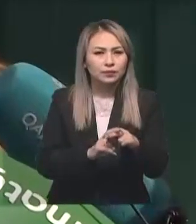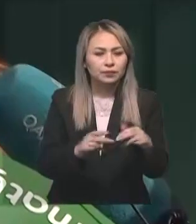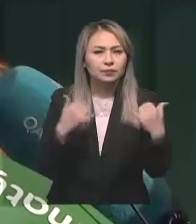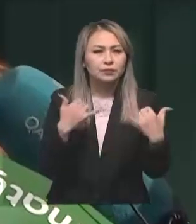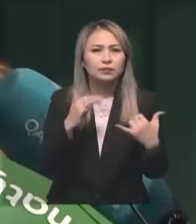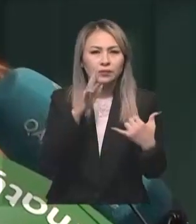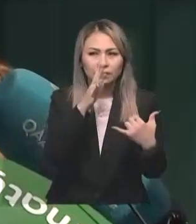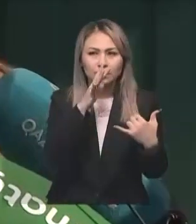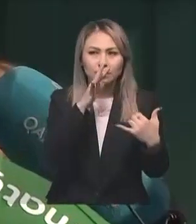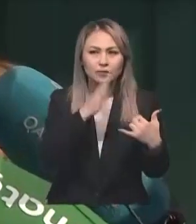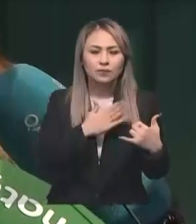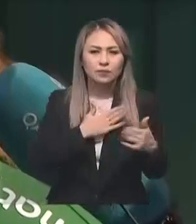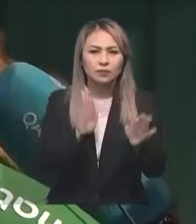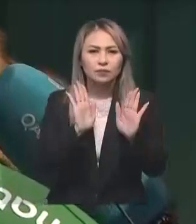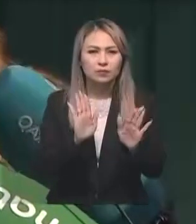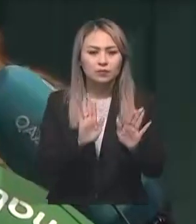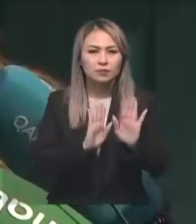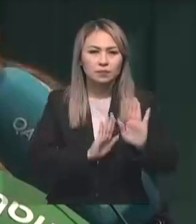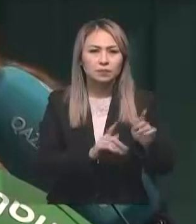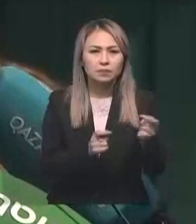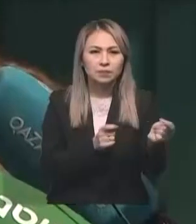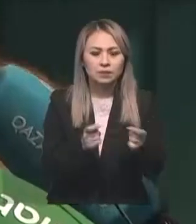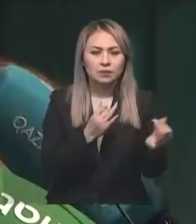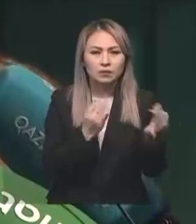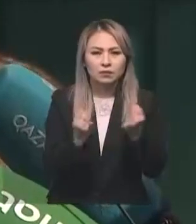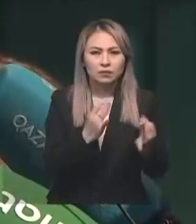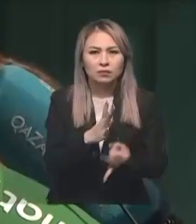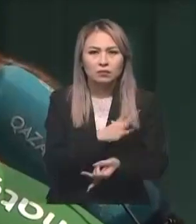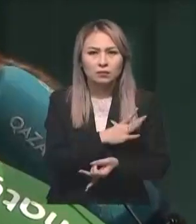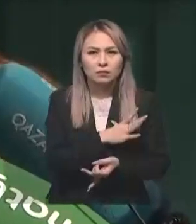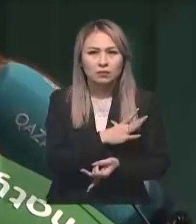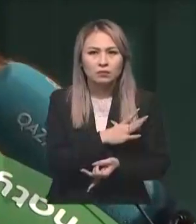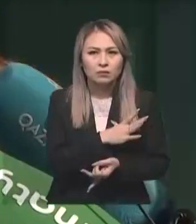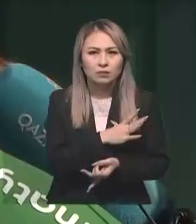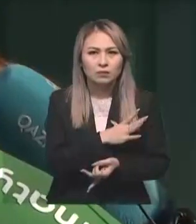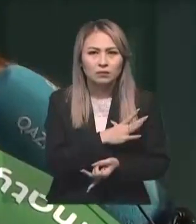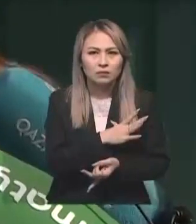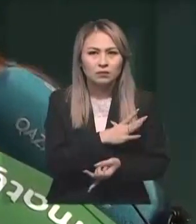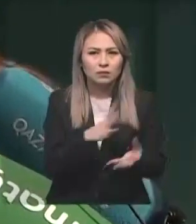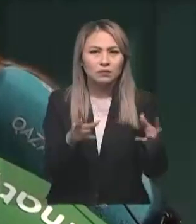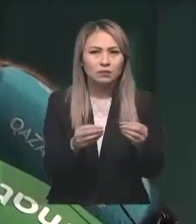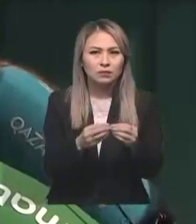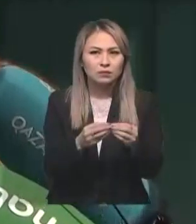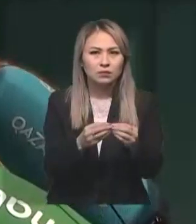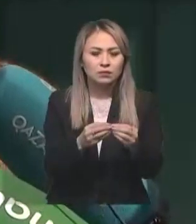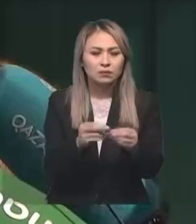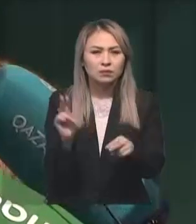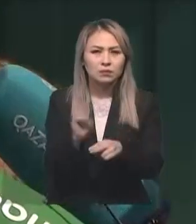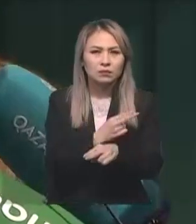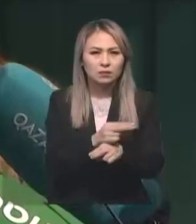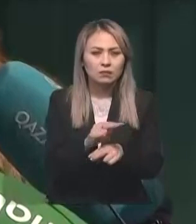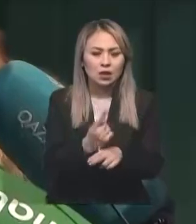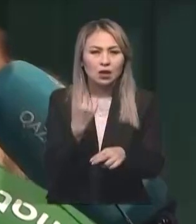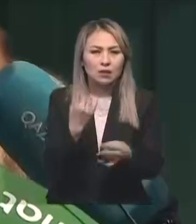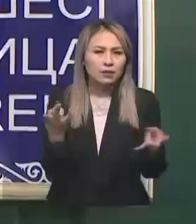Қазіргі таңда мен тек қана меңгерушімен сөйлестім. Меңгеруші, бұл меңгерушінің де жұмысы тәрбиеші балаларды